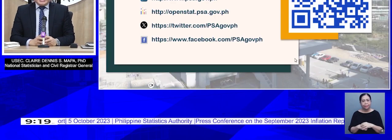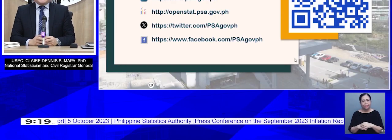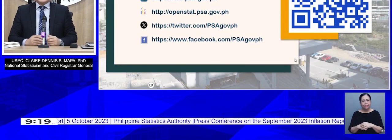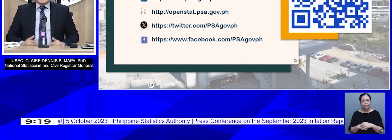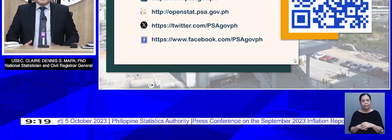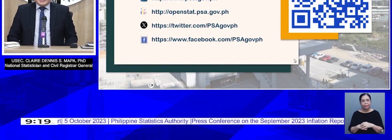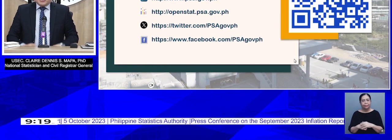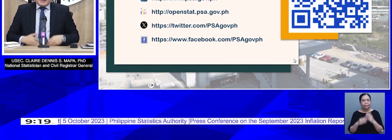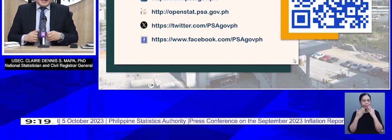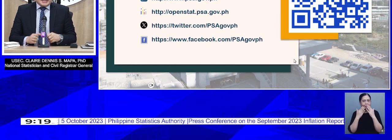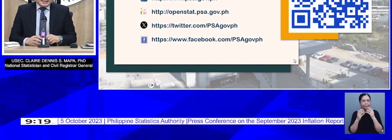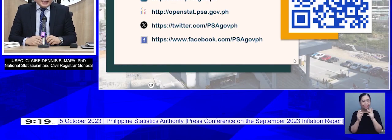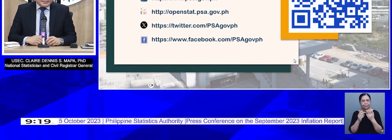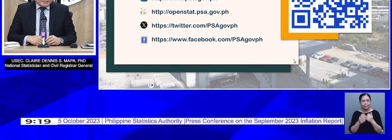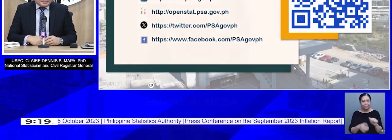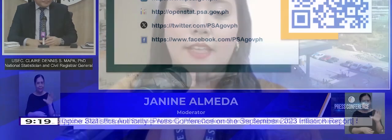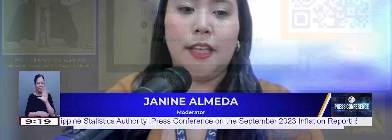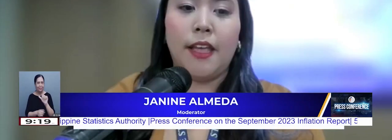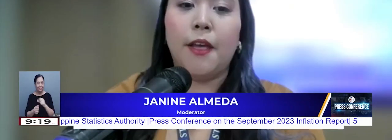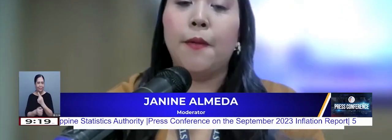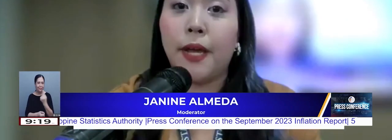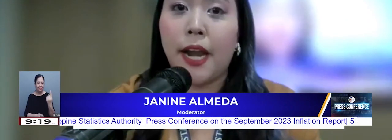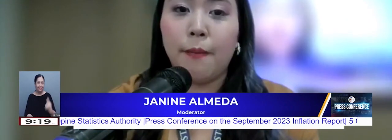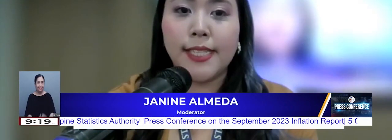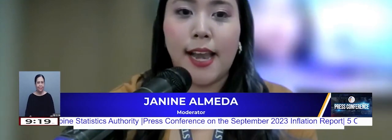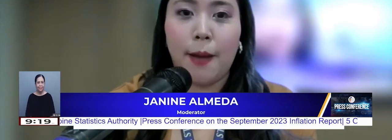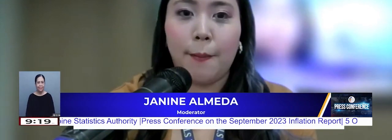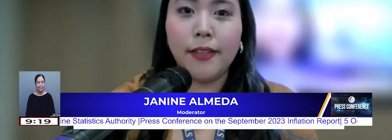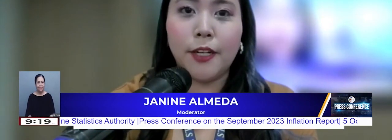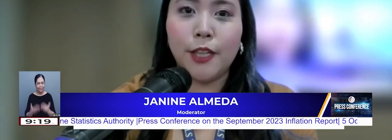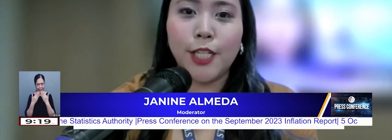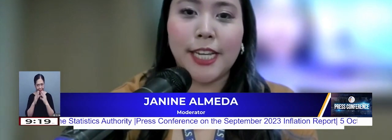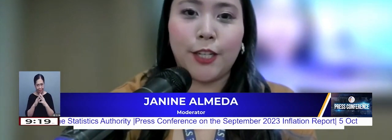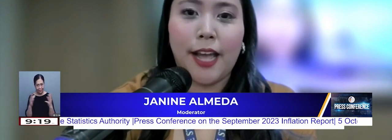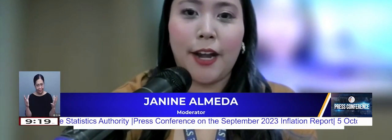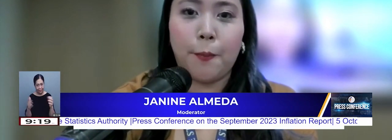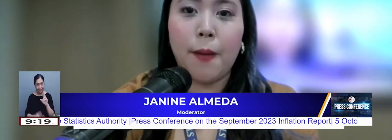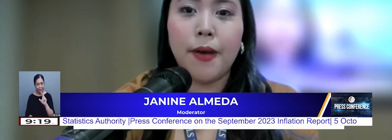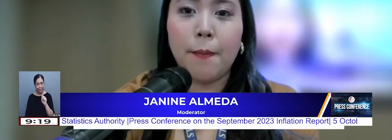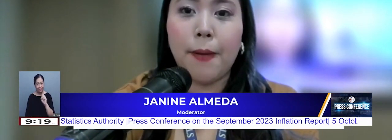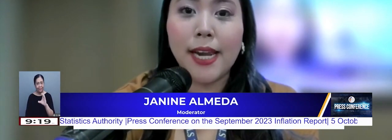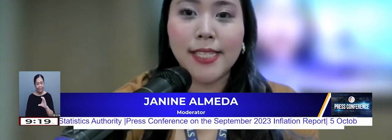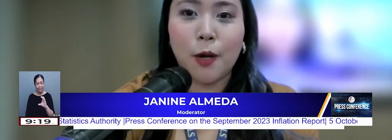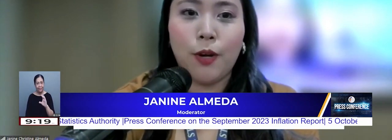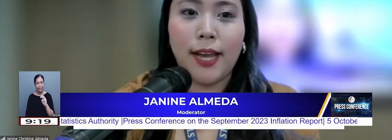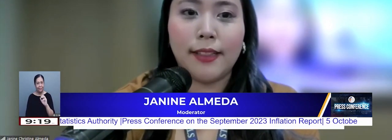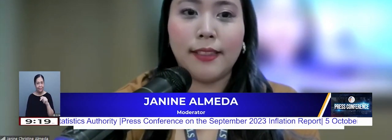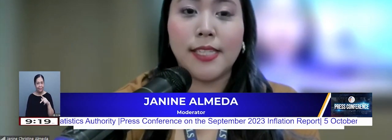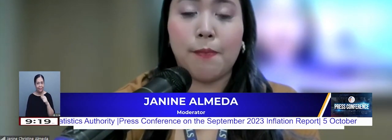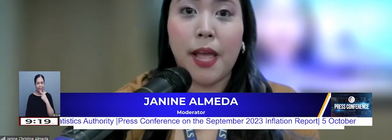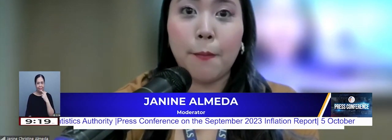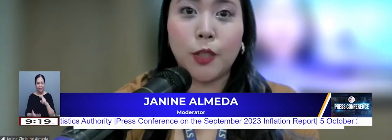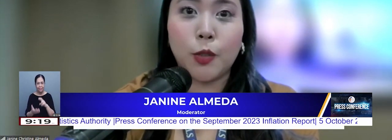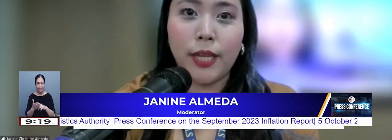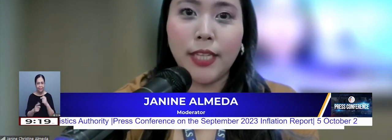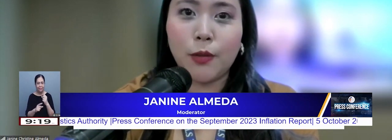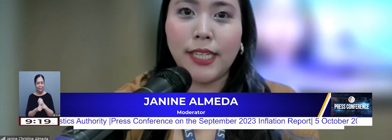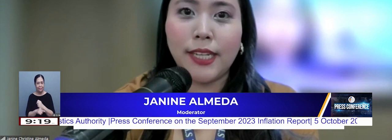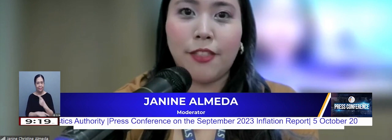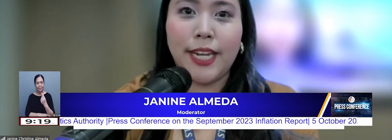Salamat at magandang umaga sa ating lahat. Maraming salamat Undersecretary Mapa para sa ulat ng September